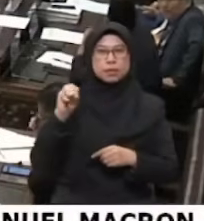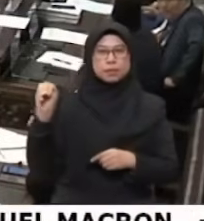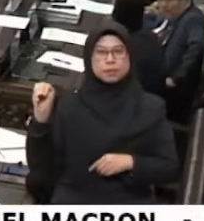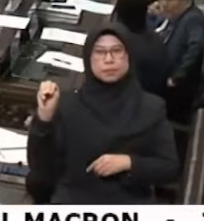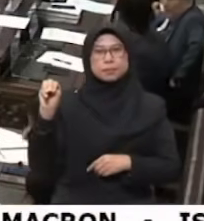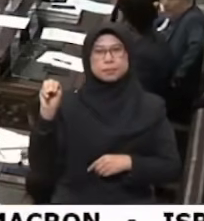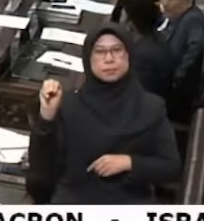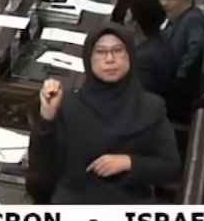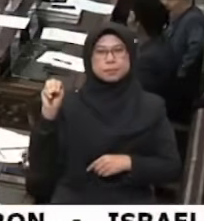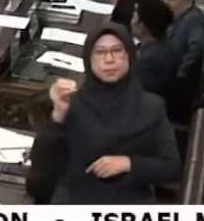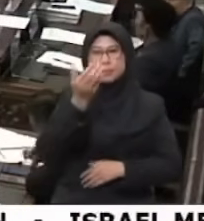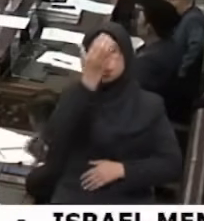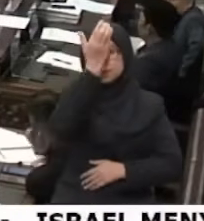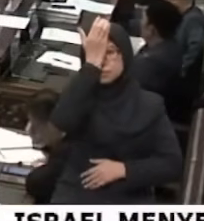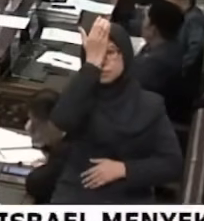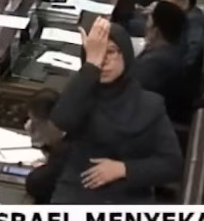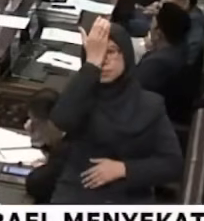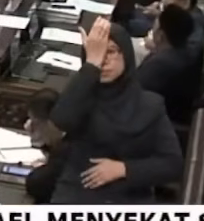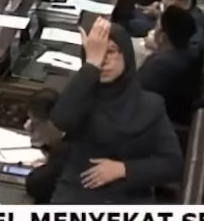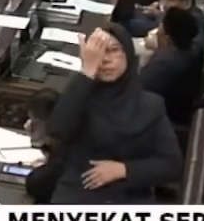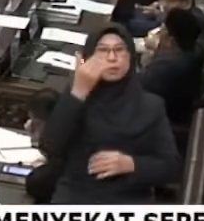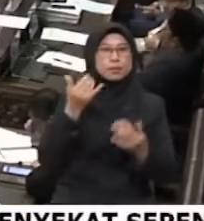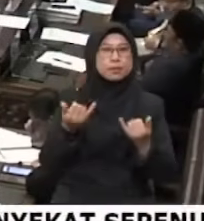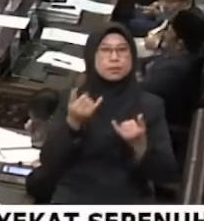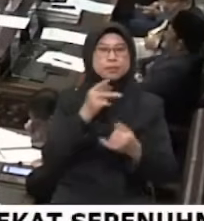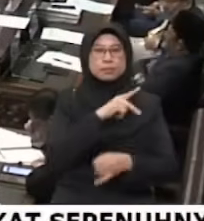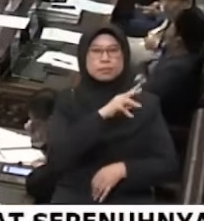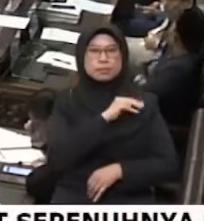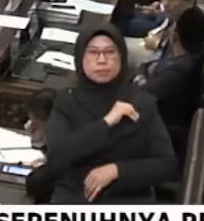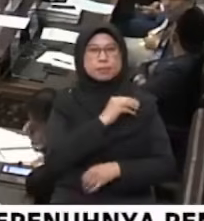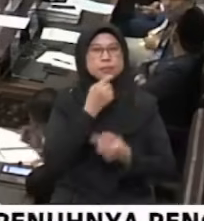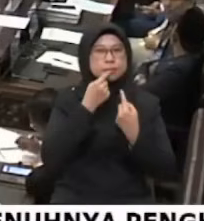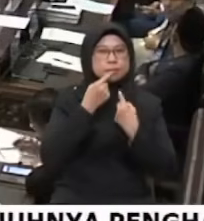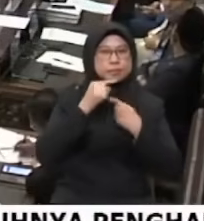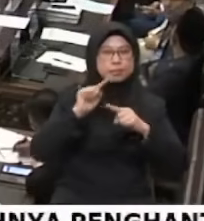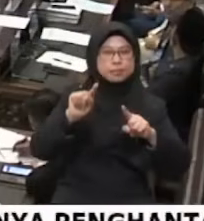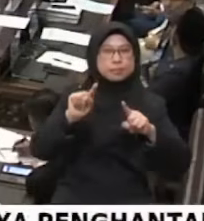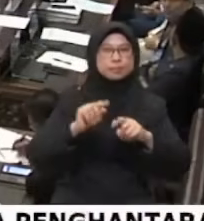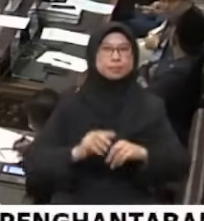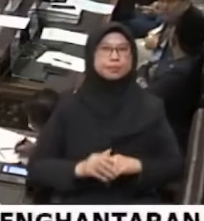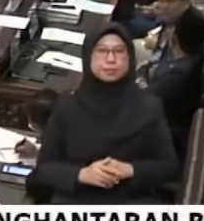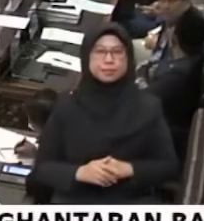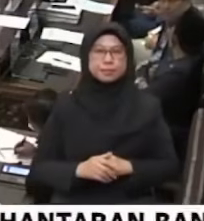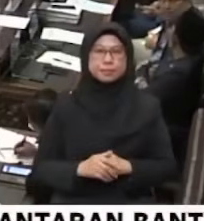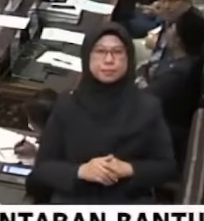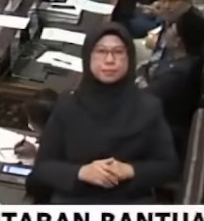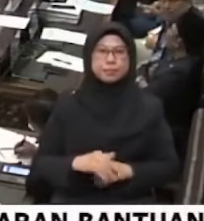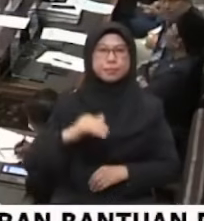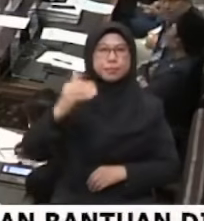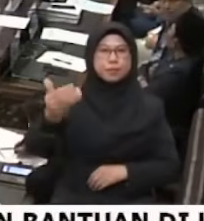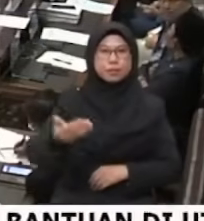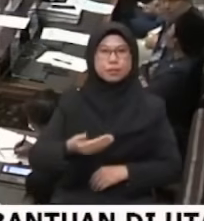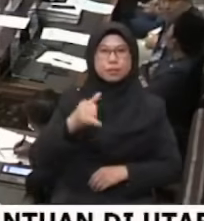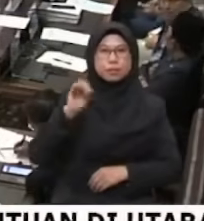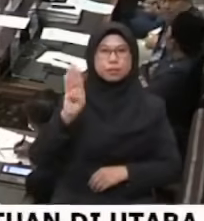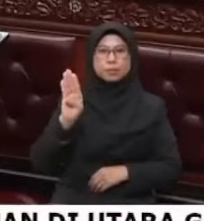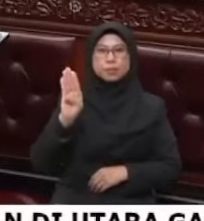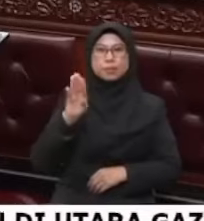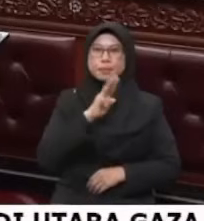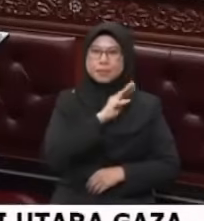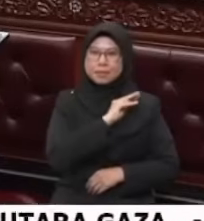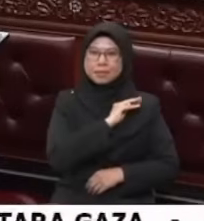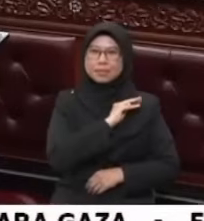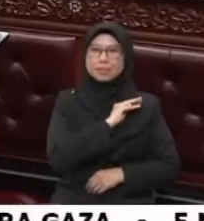Paduka Baginda yang dipertuan agong giliran kementerian-kementerian menjawab dijemput yang berhormat